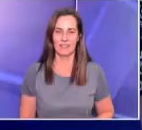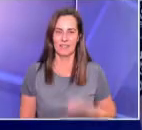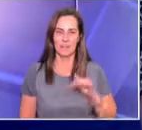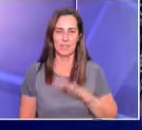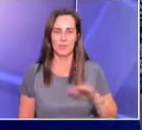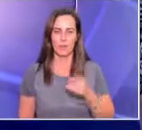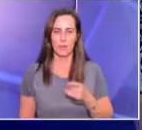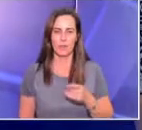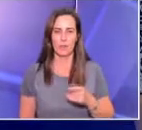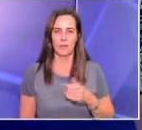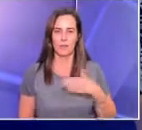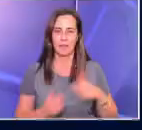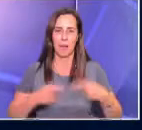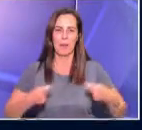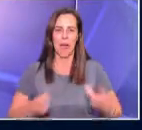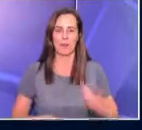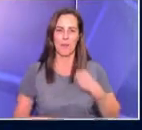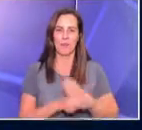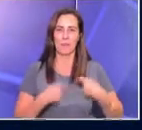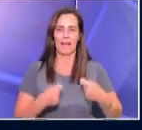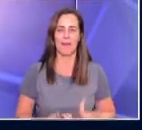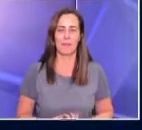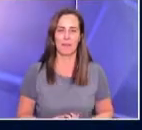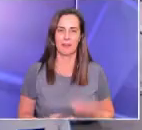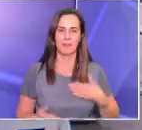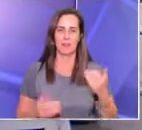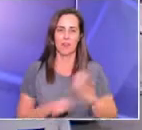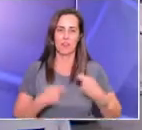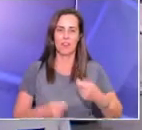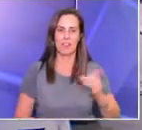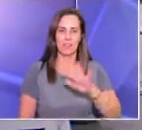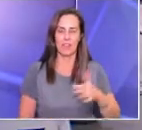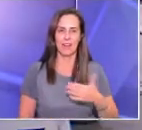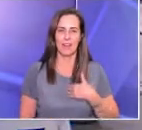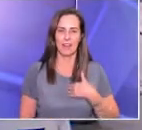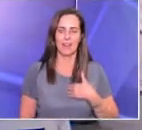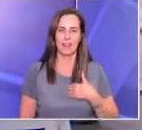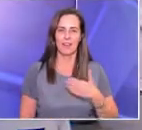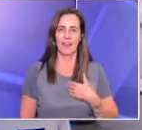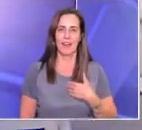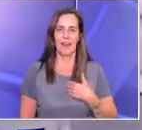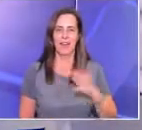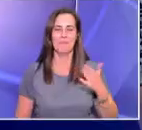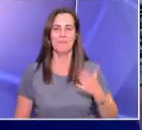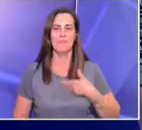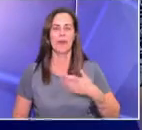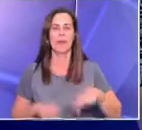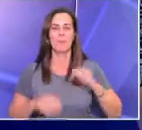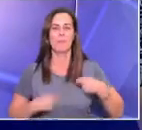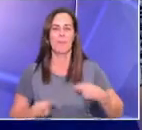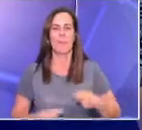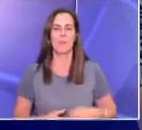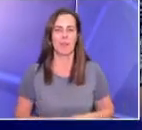באיזה שכונה? אני בקרמל. די עם הקרמל. אני בקרמל, איזה שכונה? אני גר בתל חיים. מה הצביעו בקרמל? מי